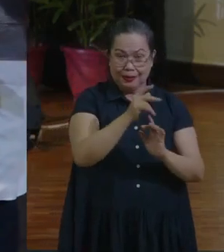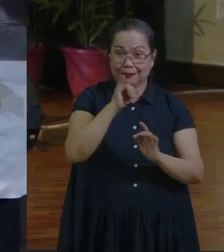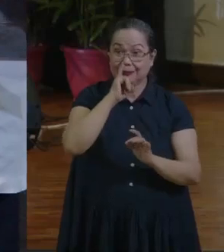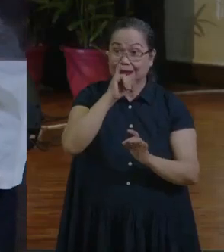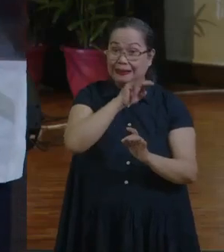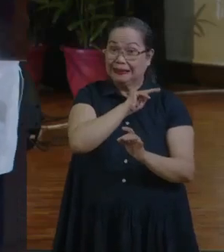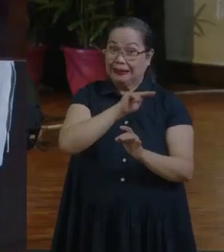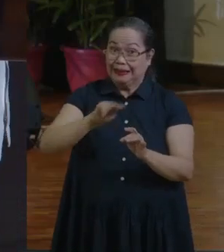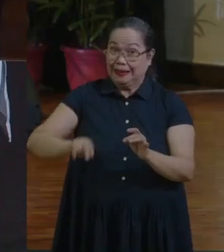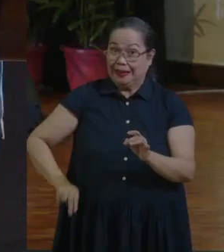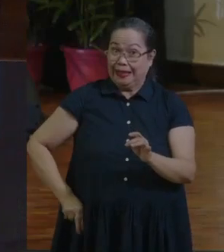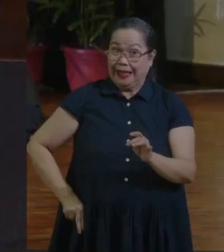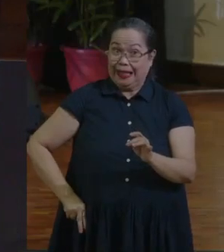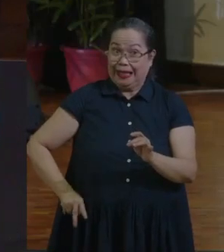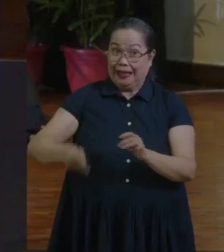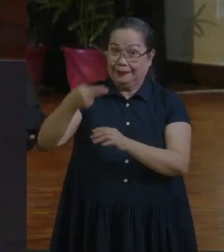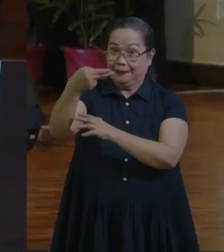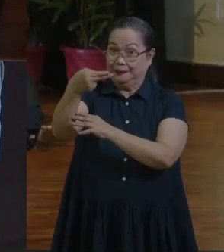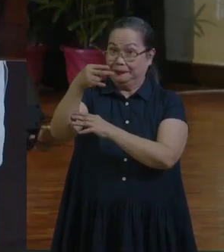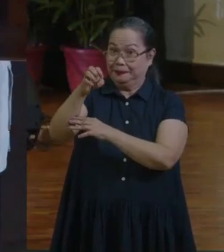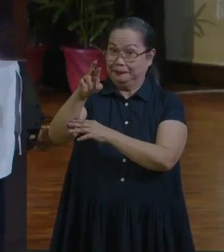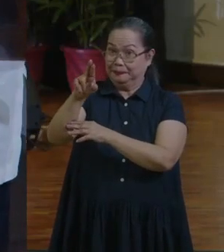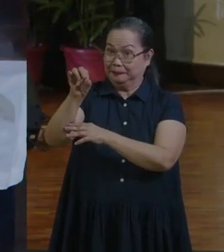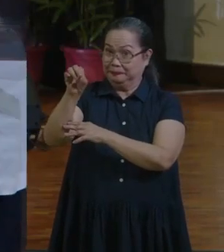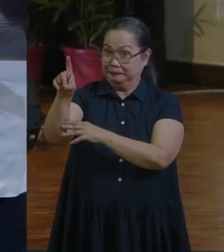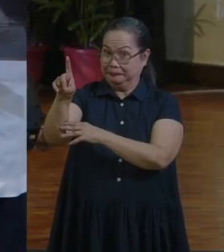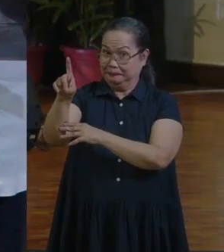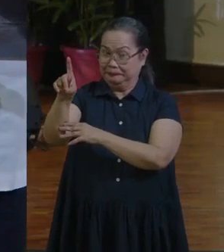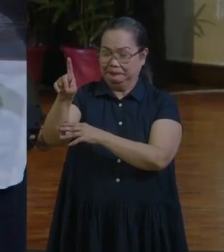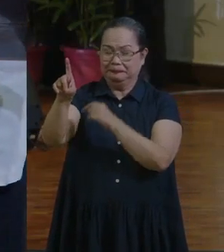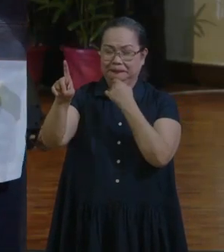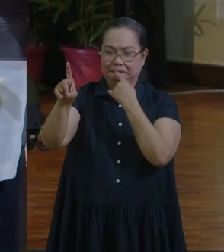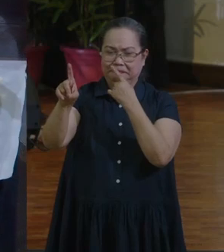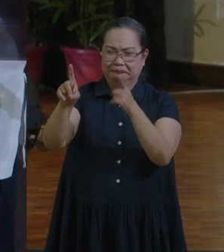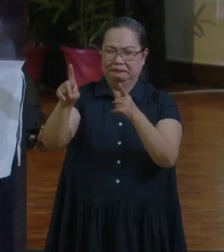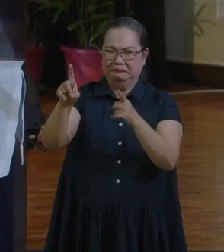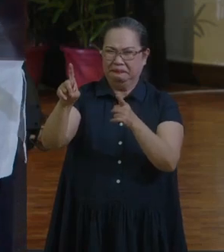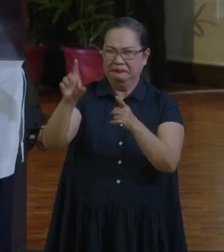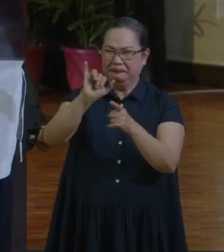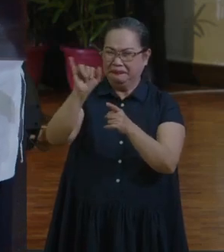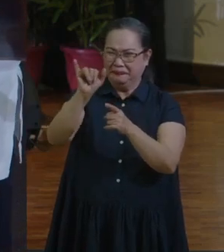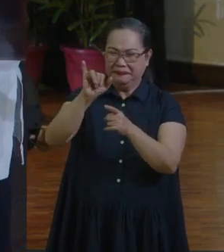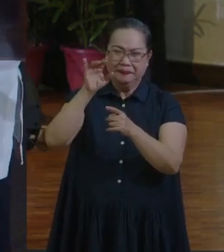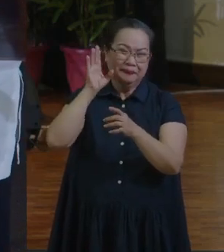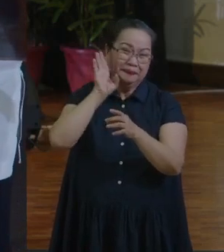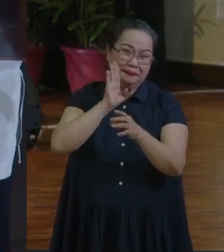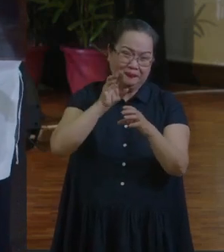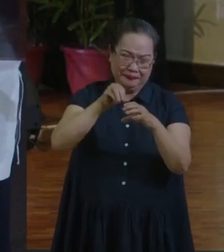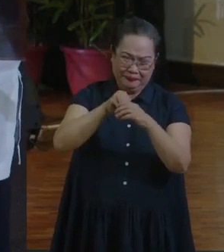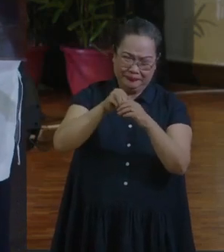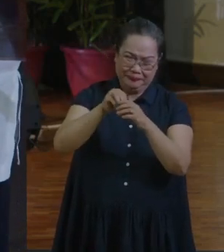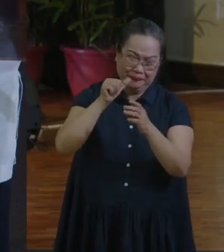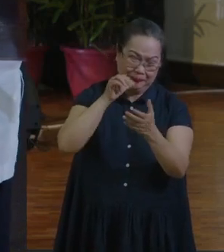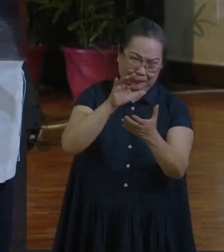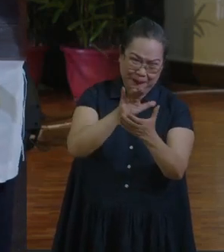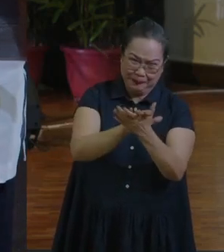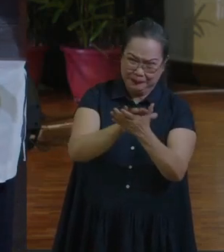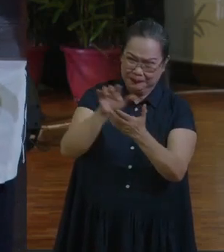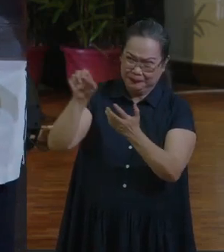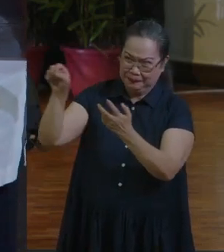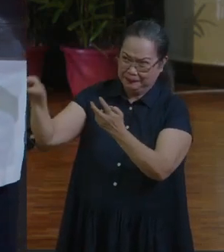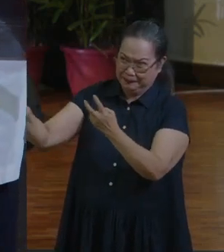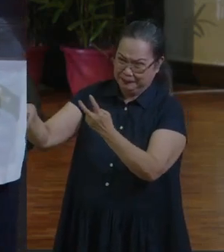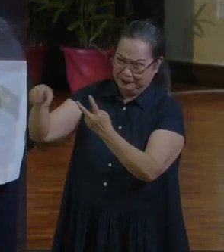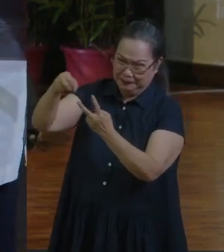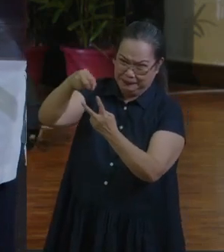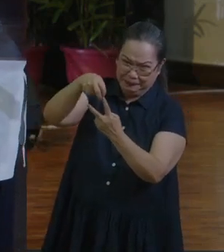Tetrarch, who had been reproved by him for Herodias, his brother's wife, and for all the evil things